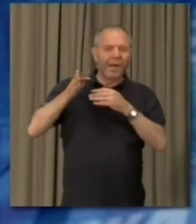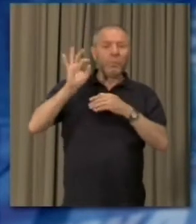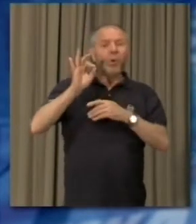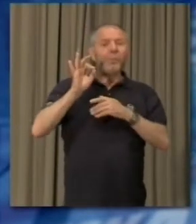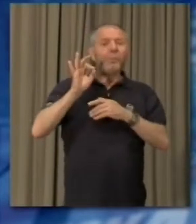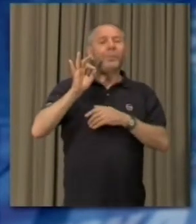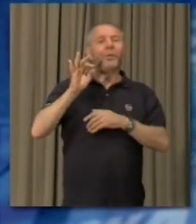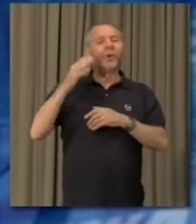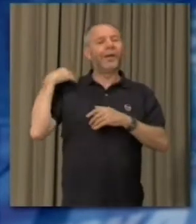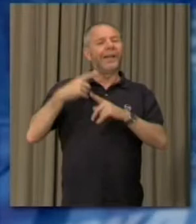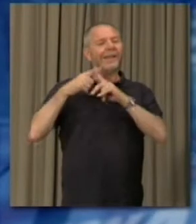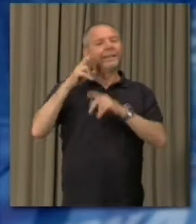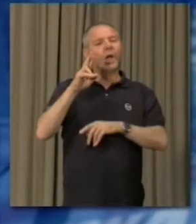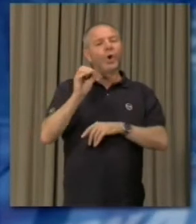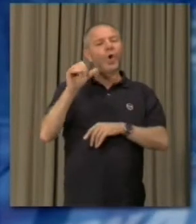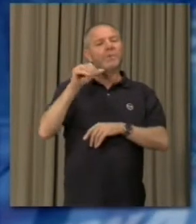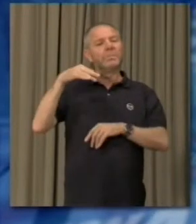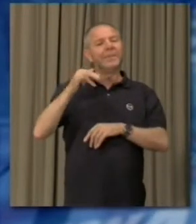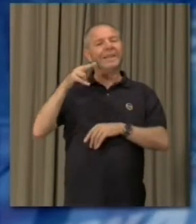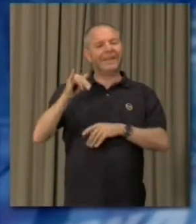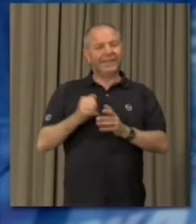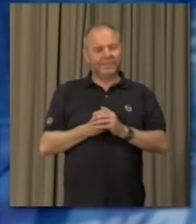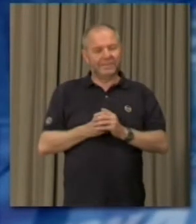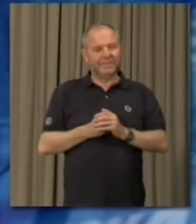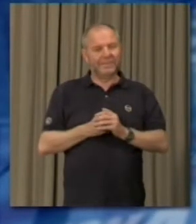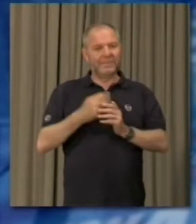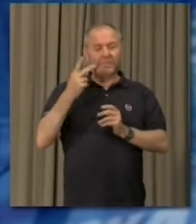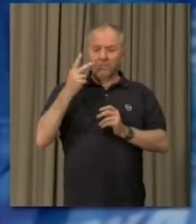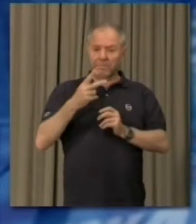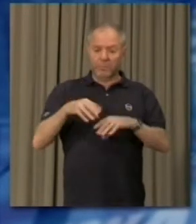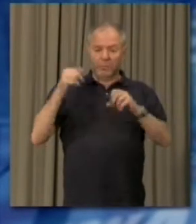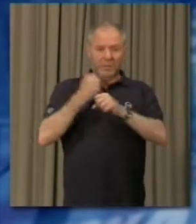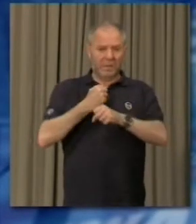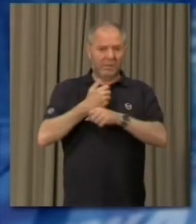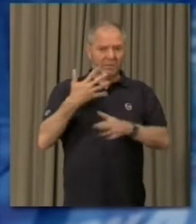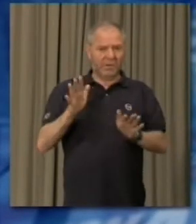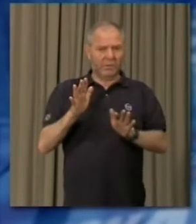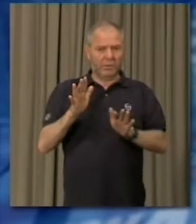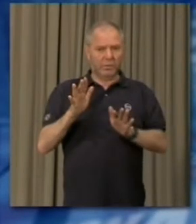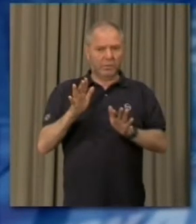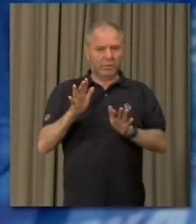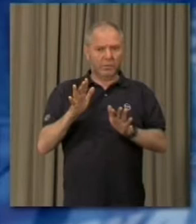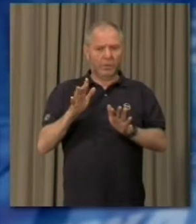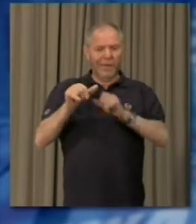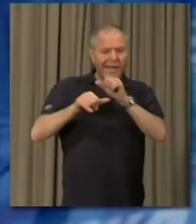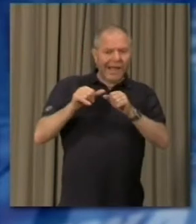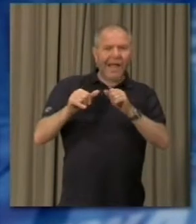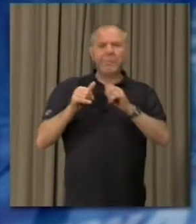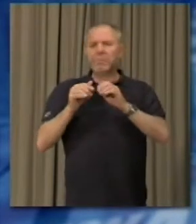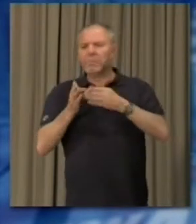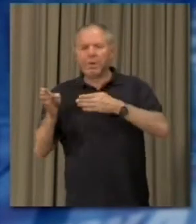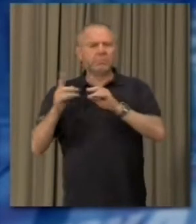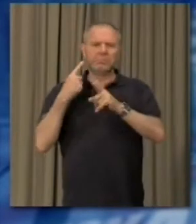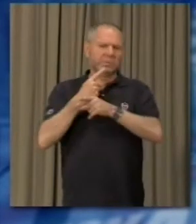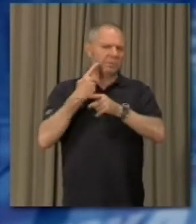Rosmini non dovrà in alcun modo essere deformata. I lavori sono già iniziati in questi giorni, i cantieri non andranno a modificare la fruibilità del